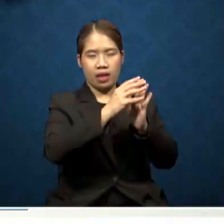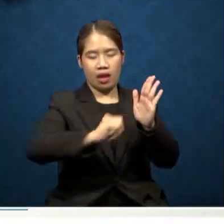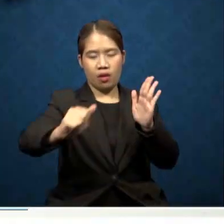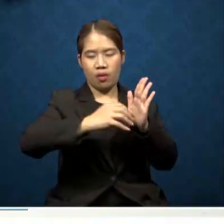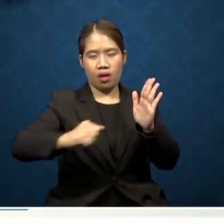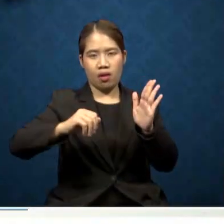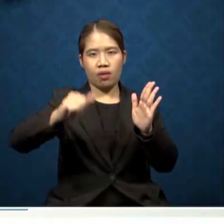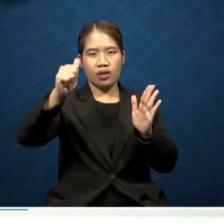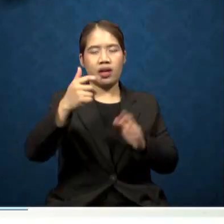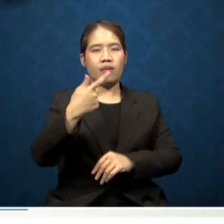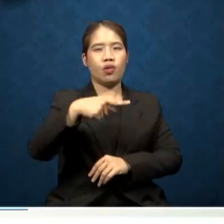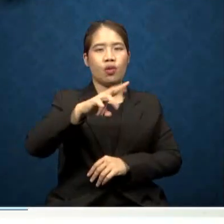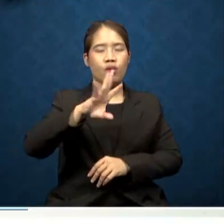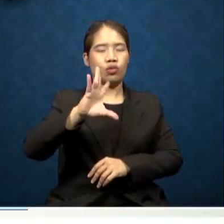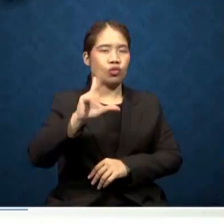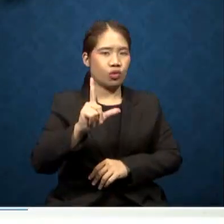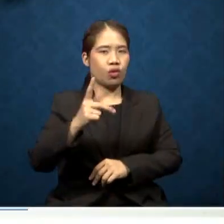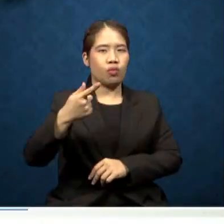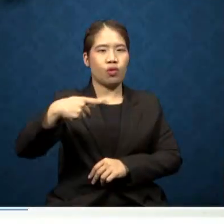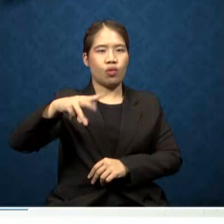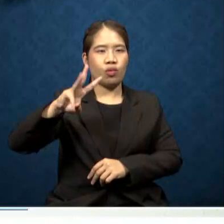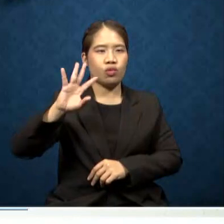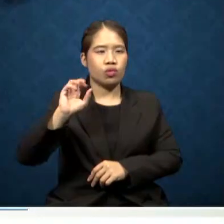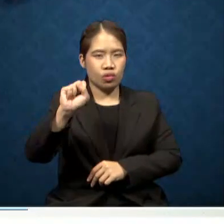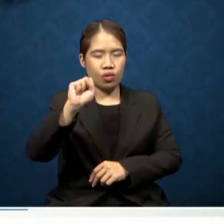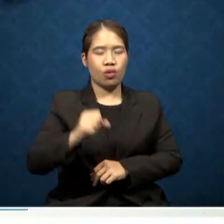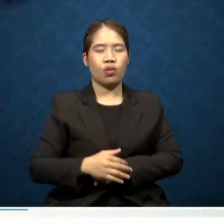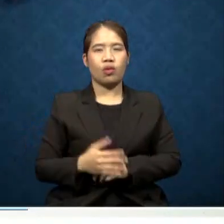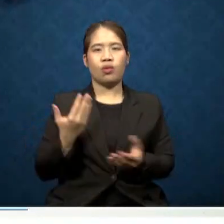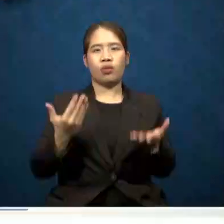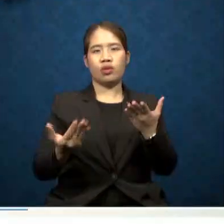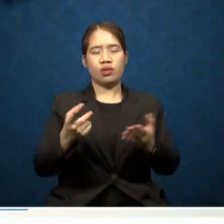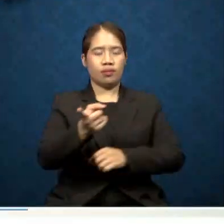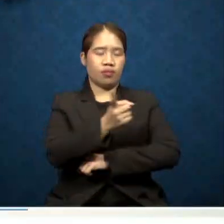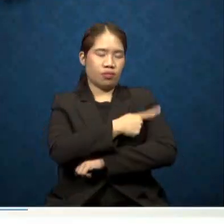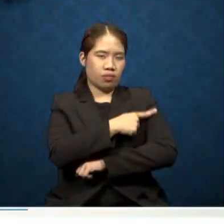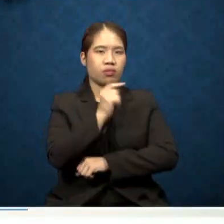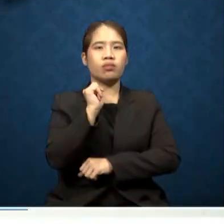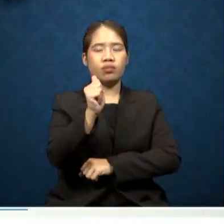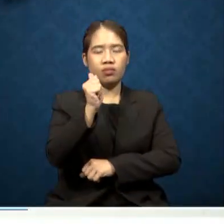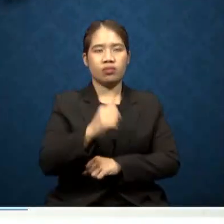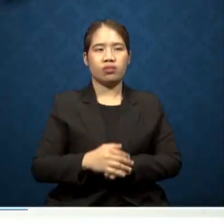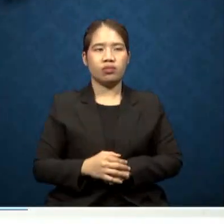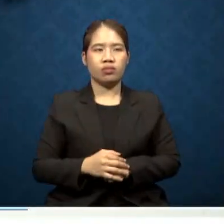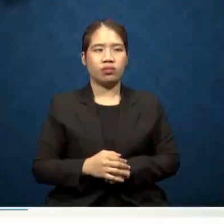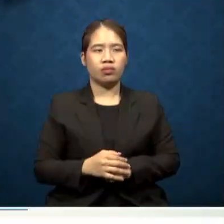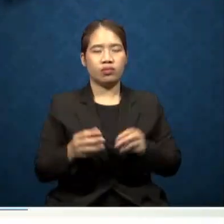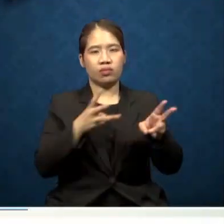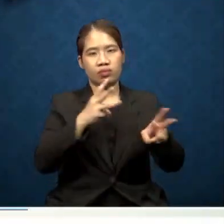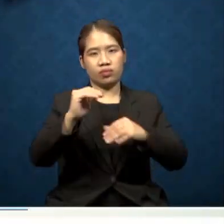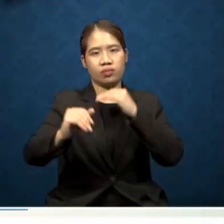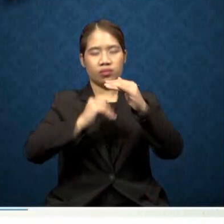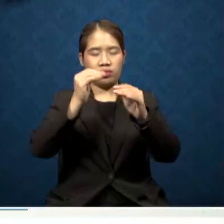ระดับปวปวชปวสและระดับปริยตีนะทั้งนี้การพัฒนาระบบ